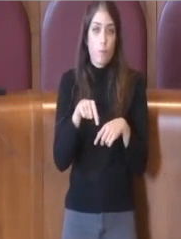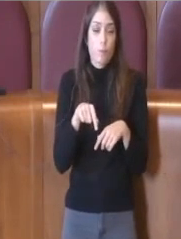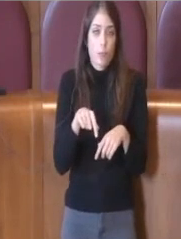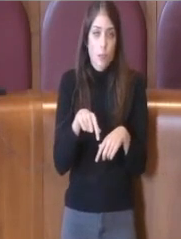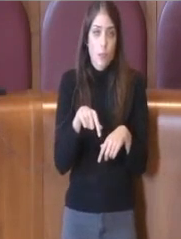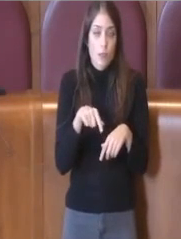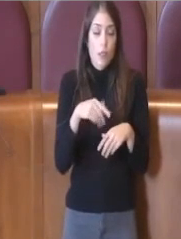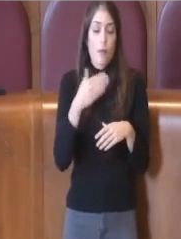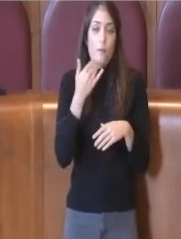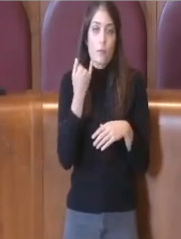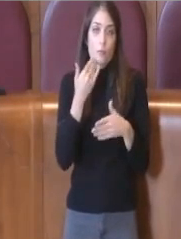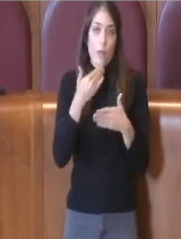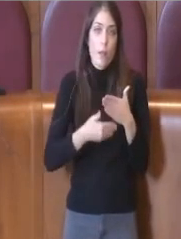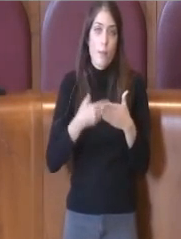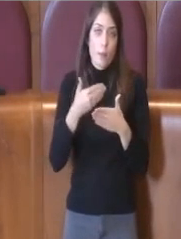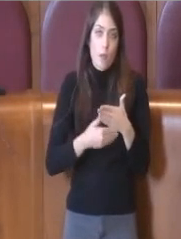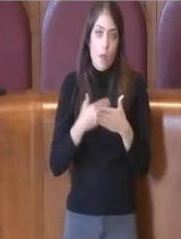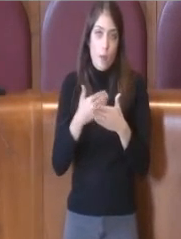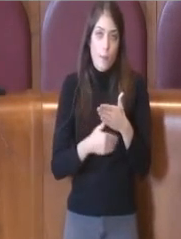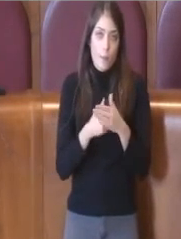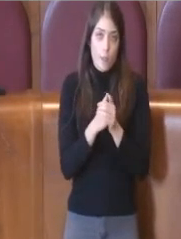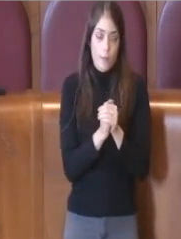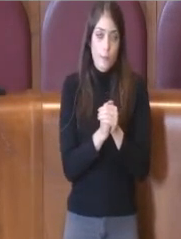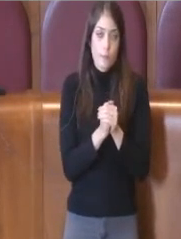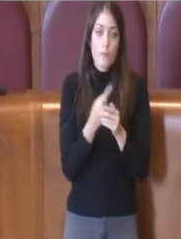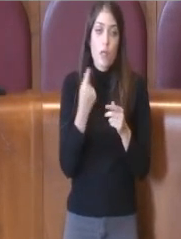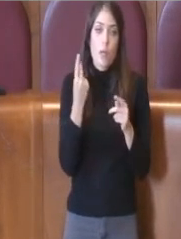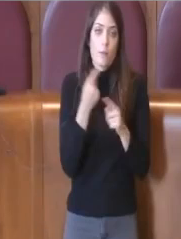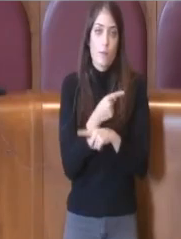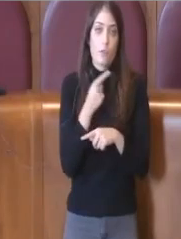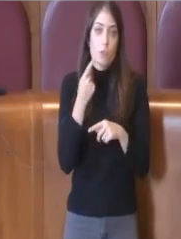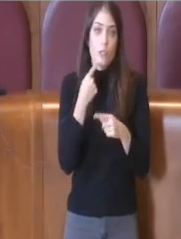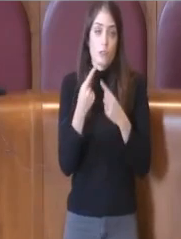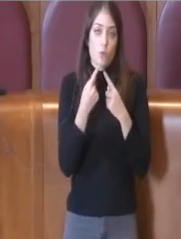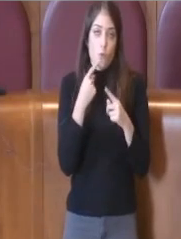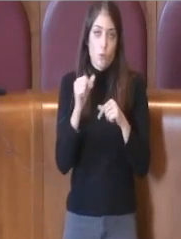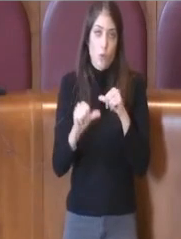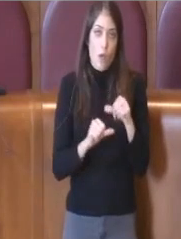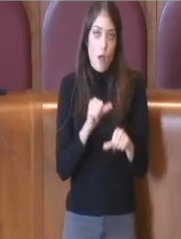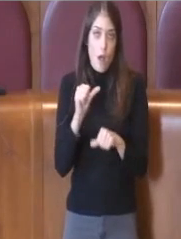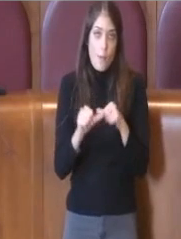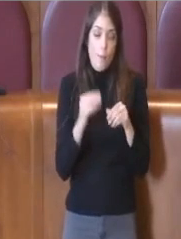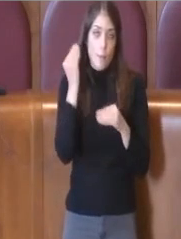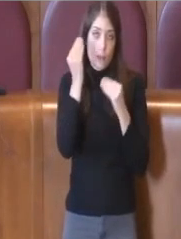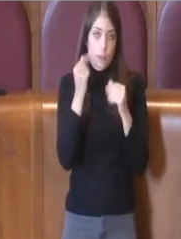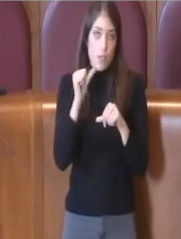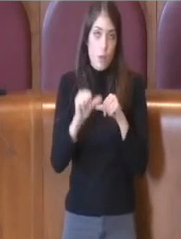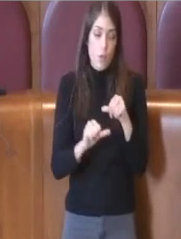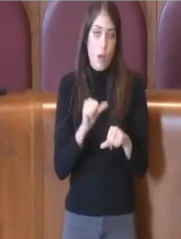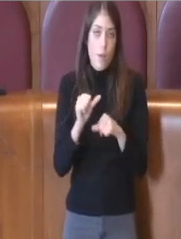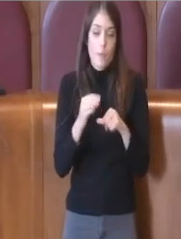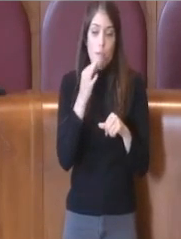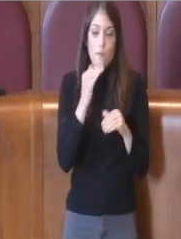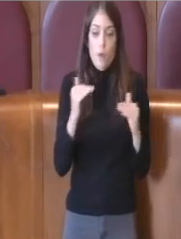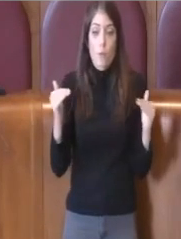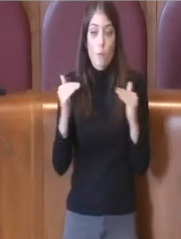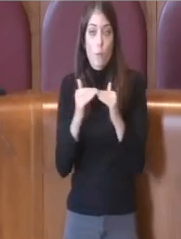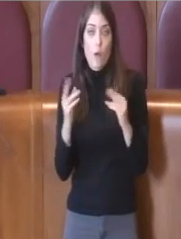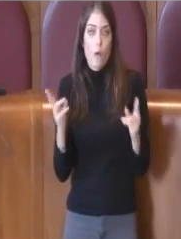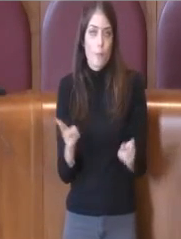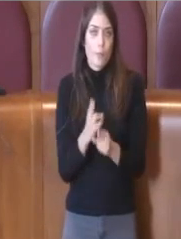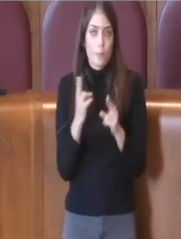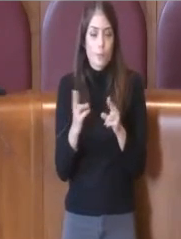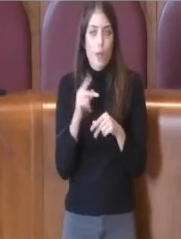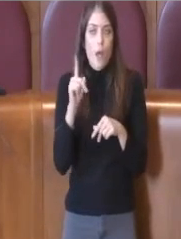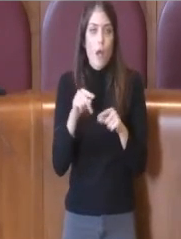è facilmente limitabile, ecco, cambia discorso. Non sono beni che possono essere equiparati, che possono formare, a nostro modo